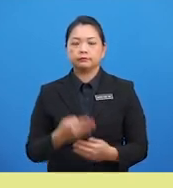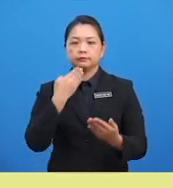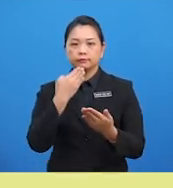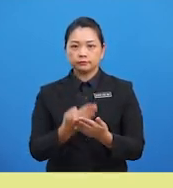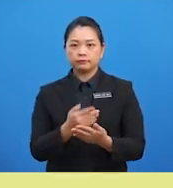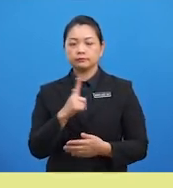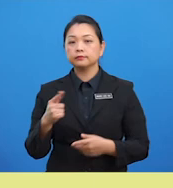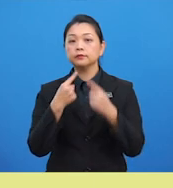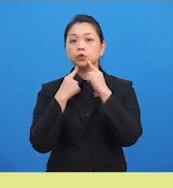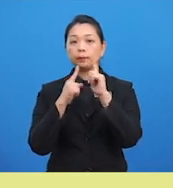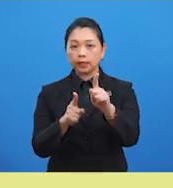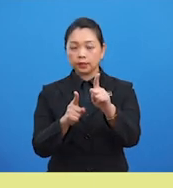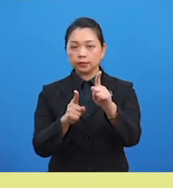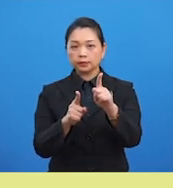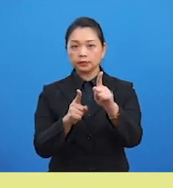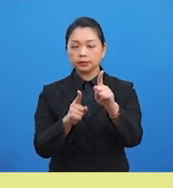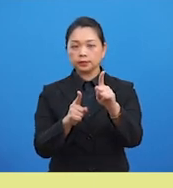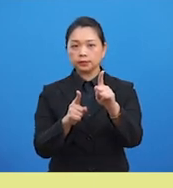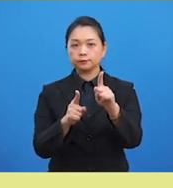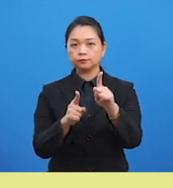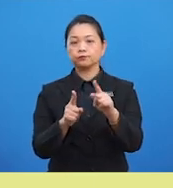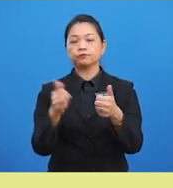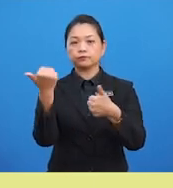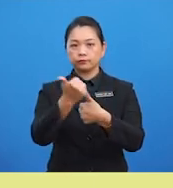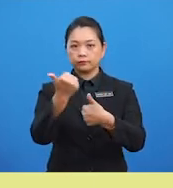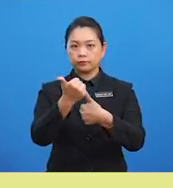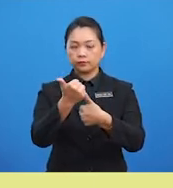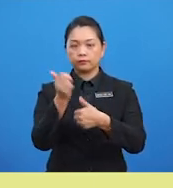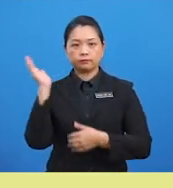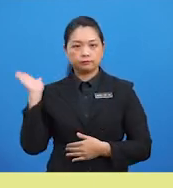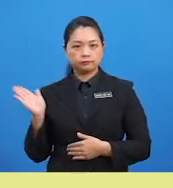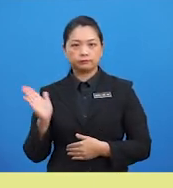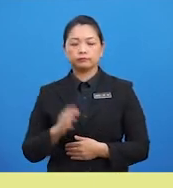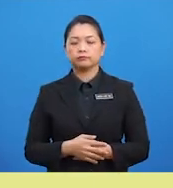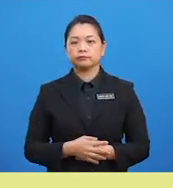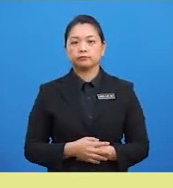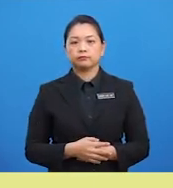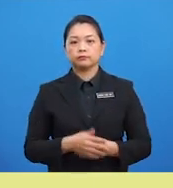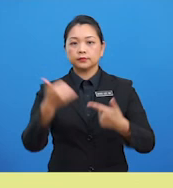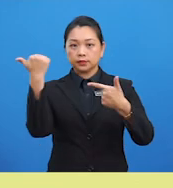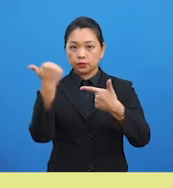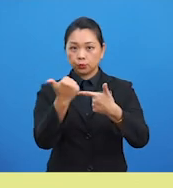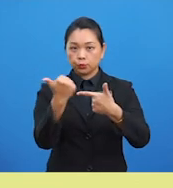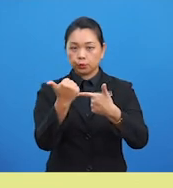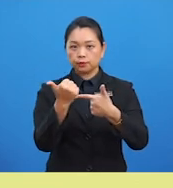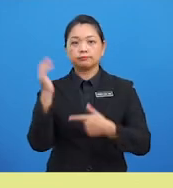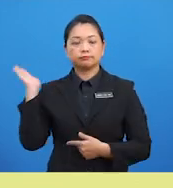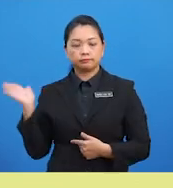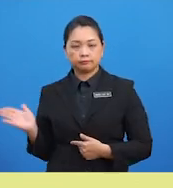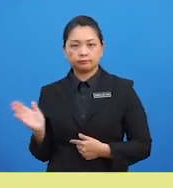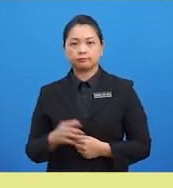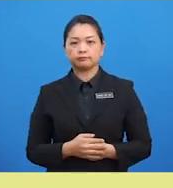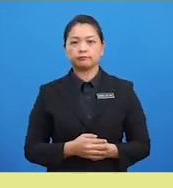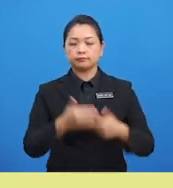Baiklah, jawapannya adalah pertama, AutoCAD. Kedua, Solid